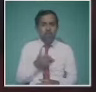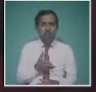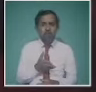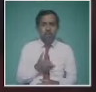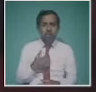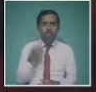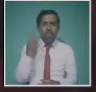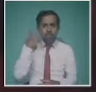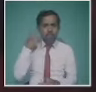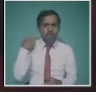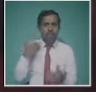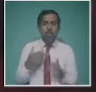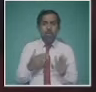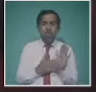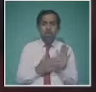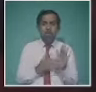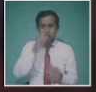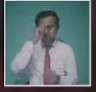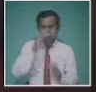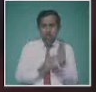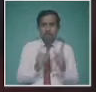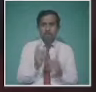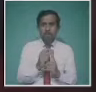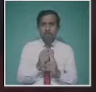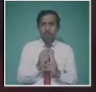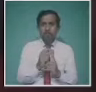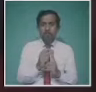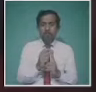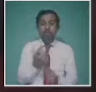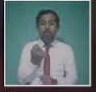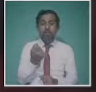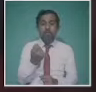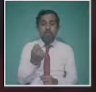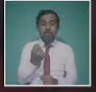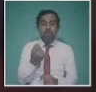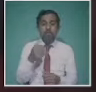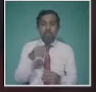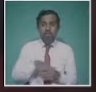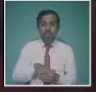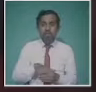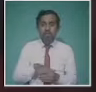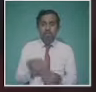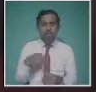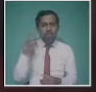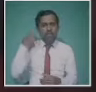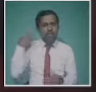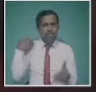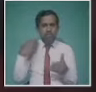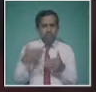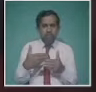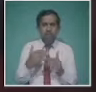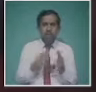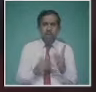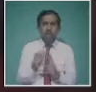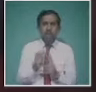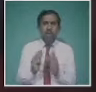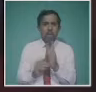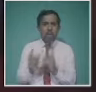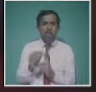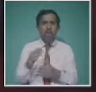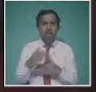මං දන්න කාලේ ඉඳන් මහින්ද අමරණීර ඇමතිතුමා ඇමති ආර්ථිකයට දායක වෙච්ච අය තමයි. මං දන්න කාලේ ඉඳන් මෙතන ඉන්න මැති ඇමතිවරු